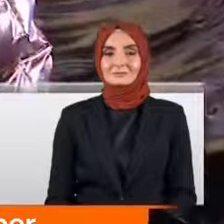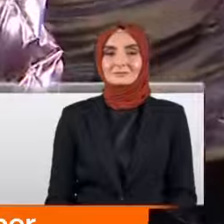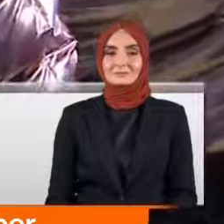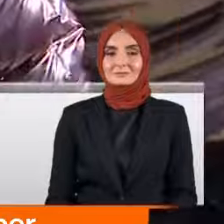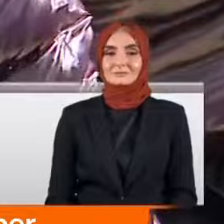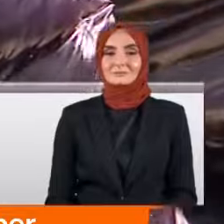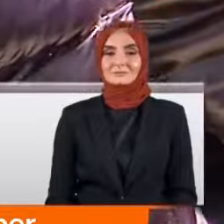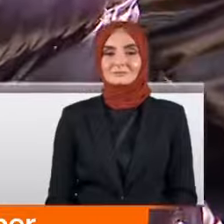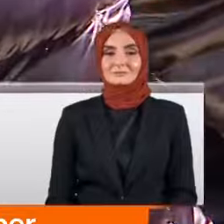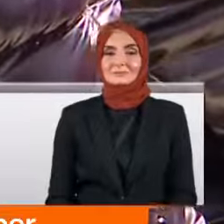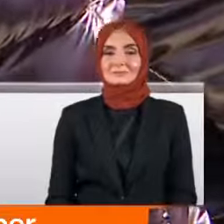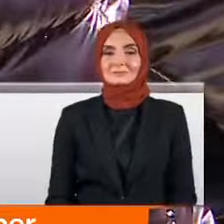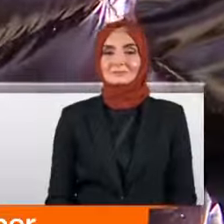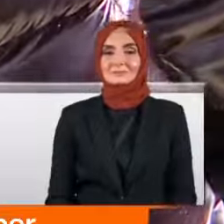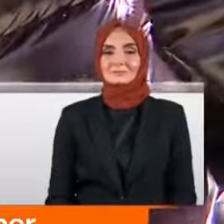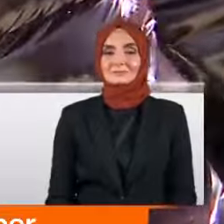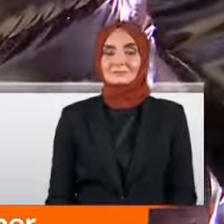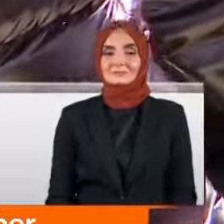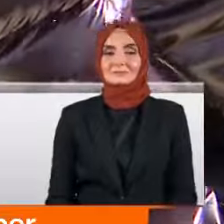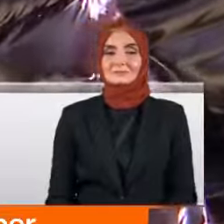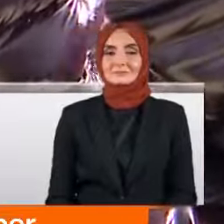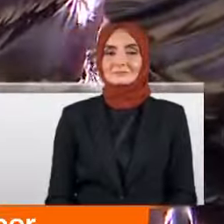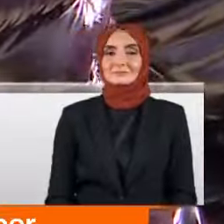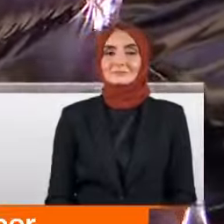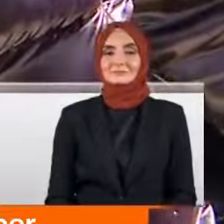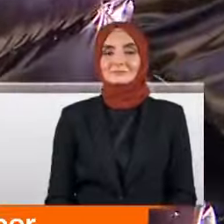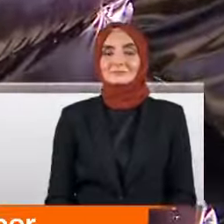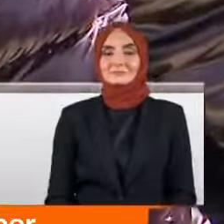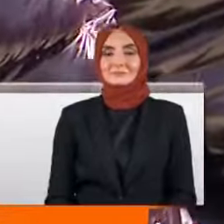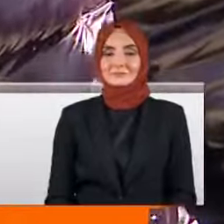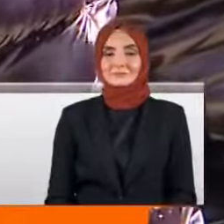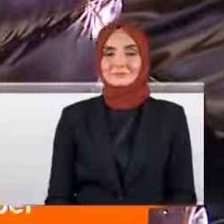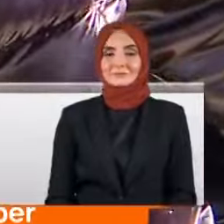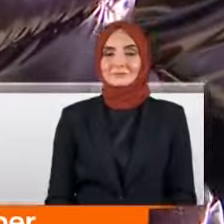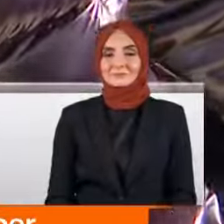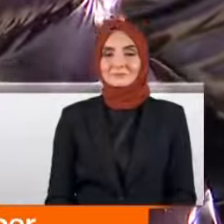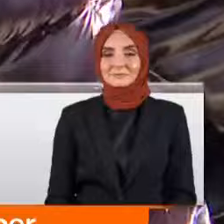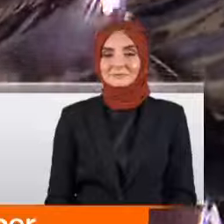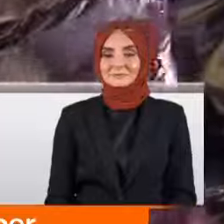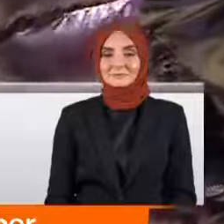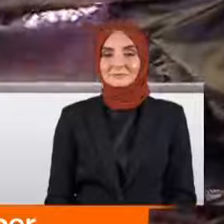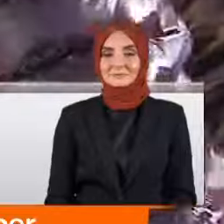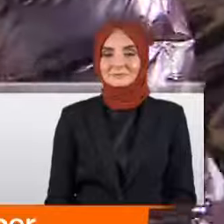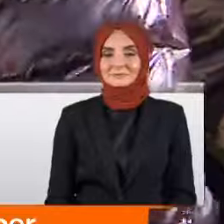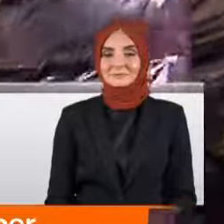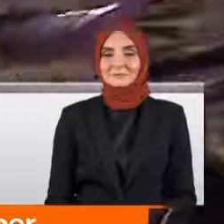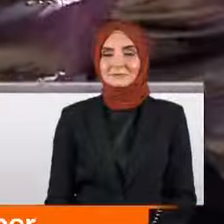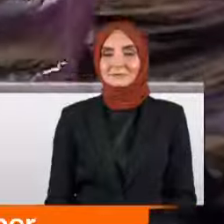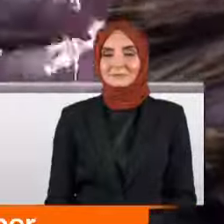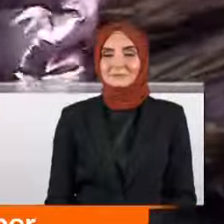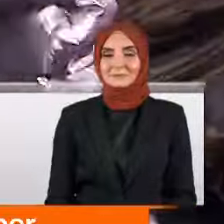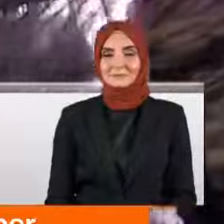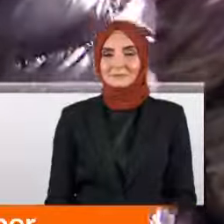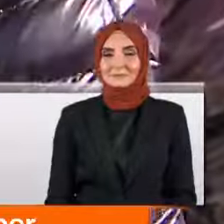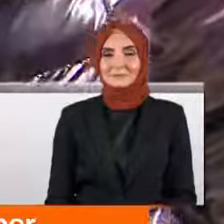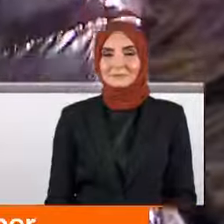ya. Sever misiniz erik dalını? Aa, hem sevmemiz oğlum. Bilir misiniz? Ne bilmemiz. Söyler misiniz bana? Hayır, utanırım. Utanma,